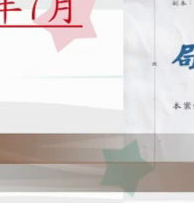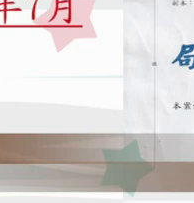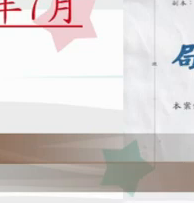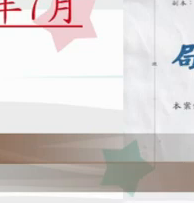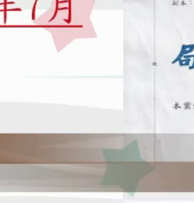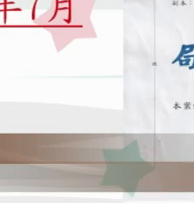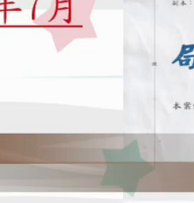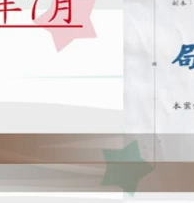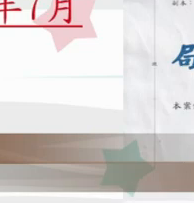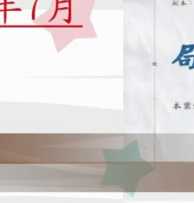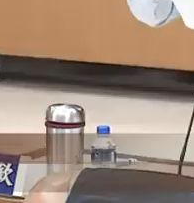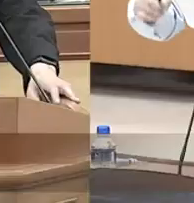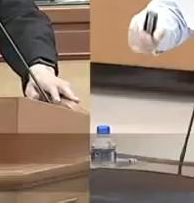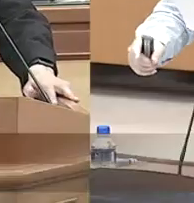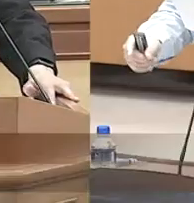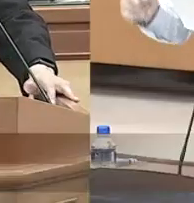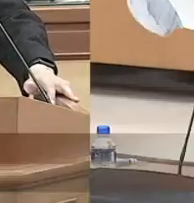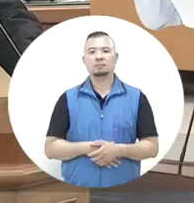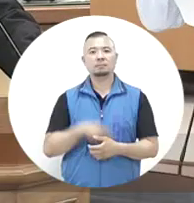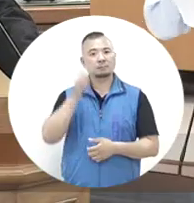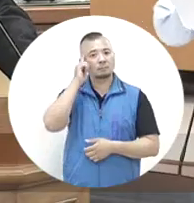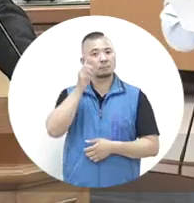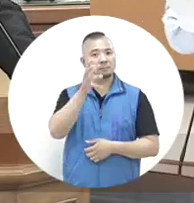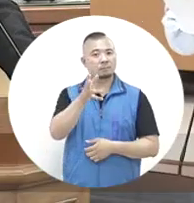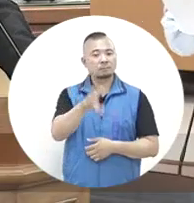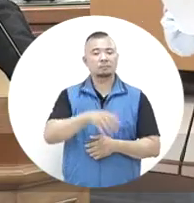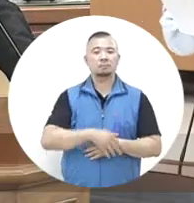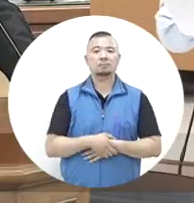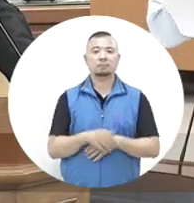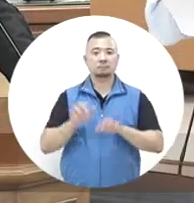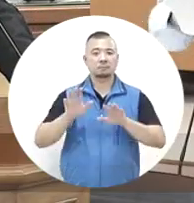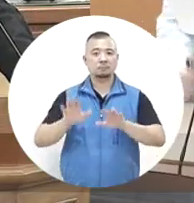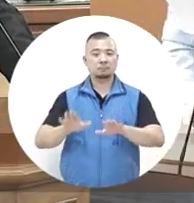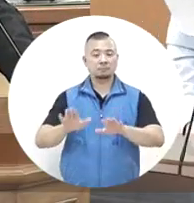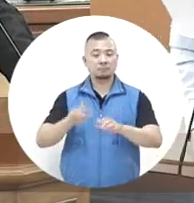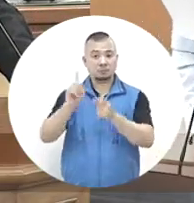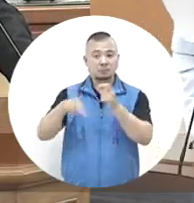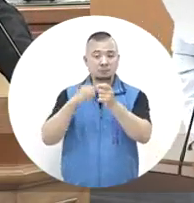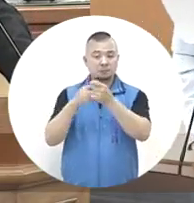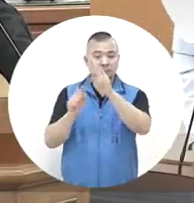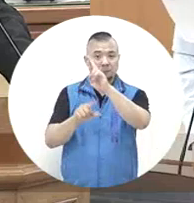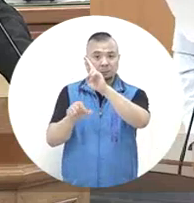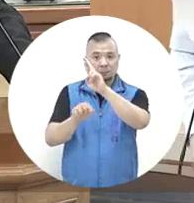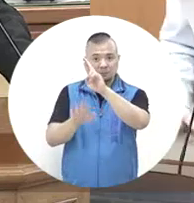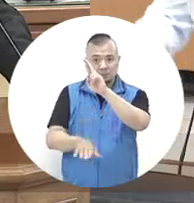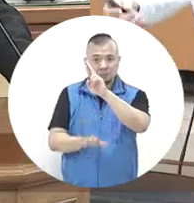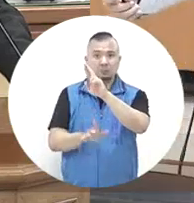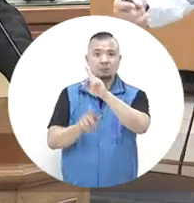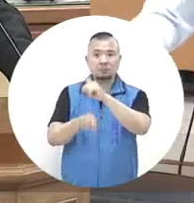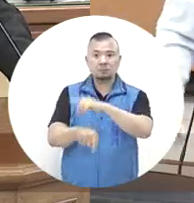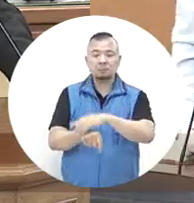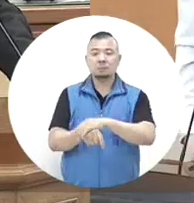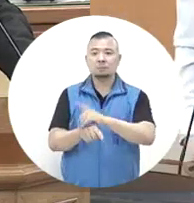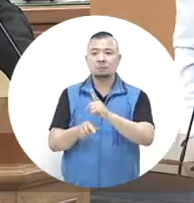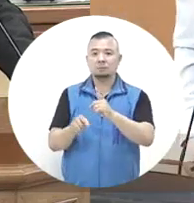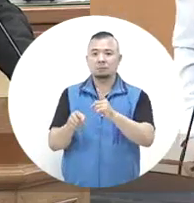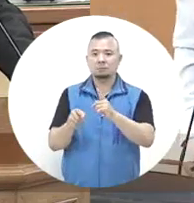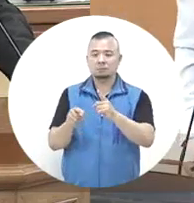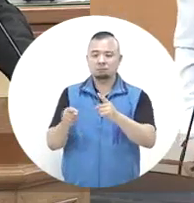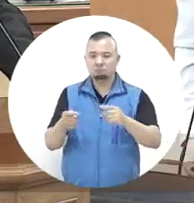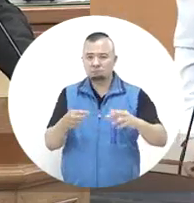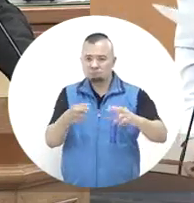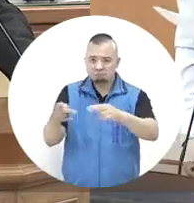说最后一次的讲法是说今年年底，我们的主体工程要完成，然后请问市长这个是不